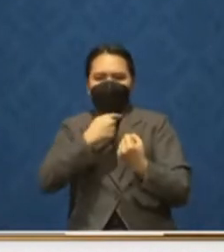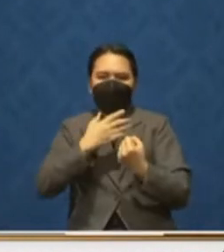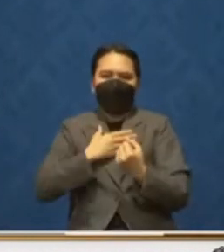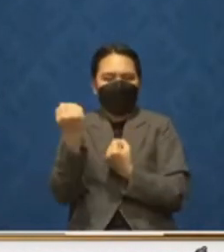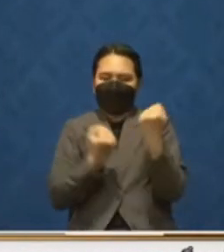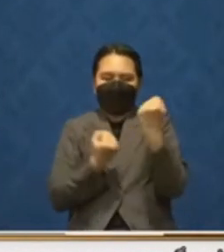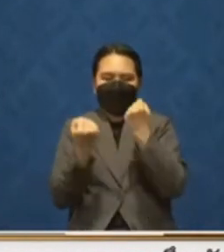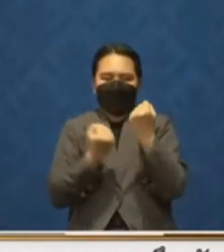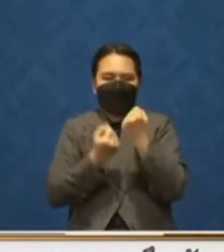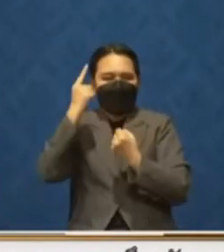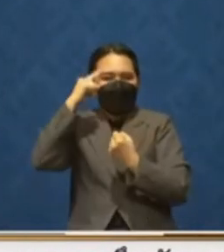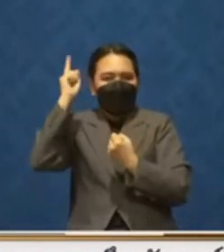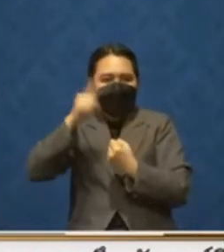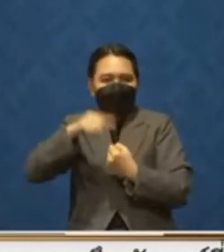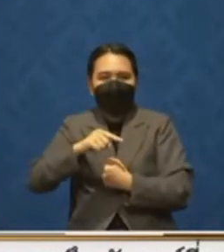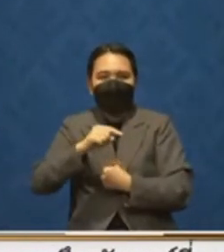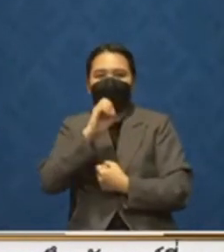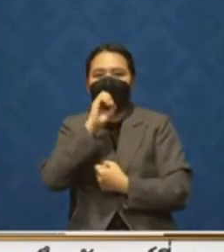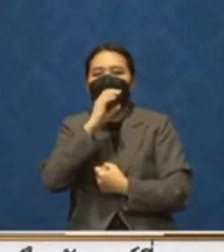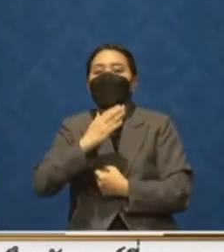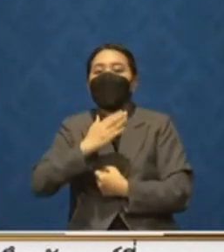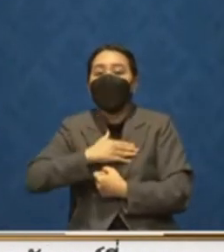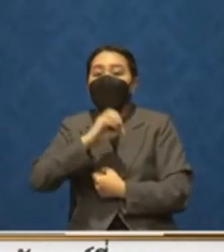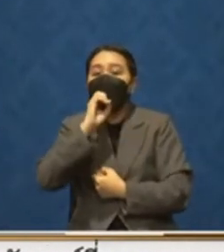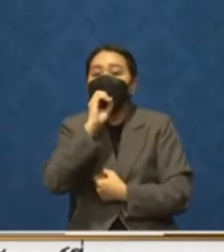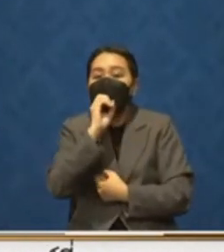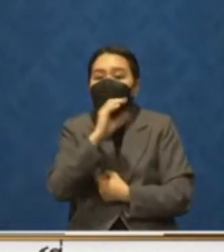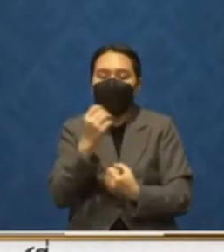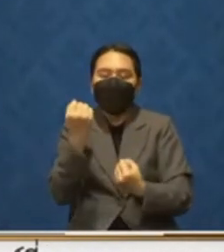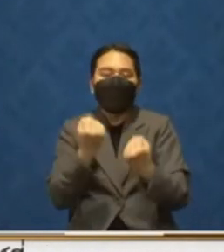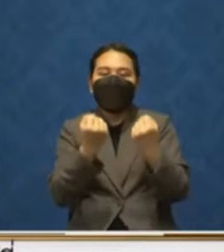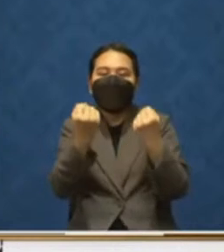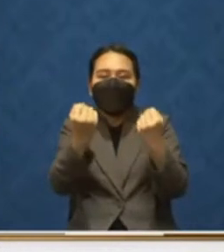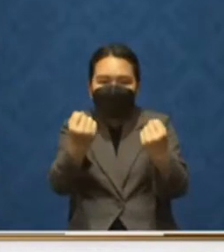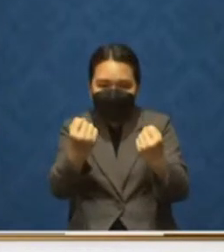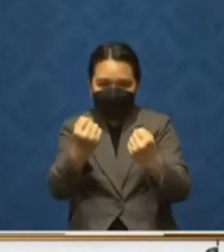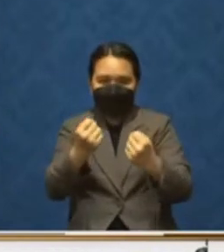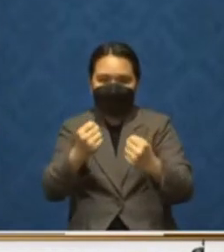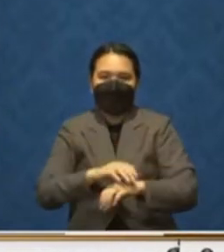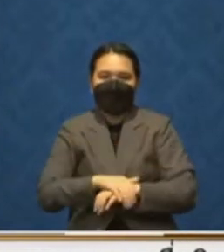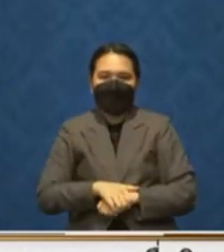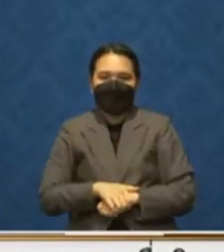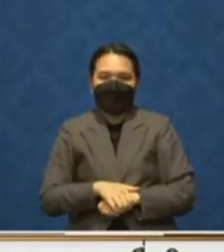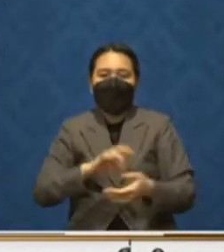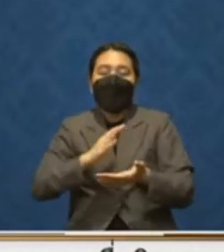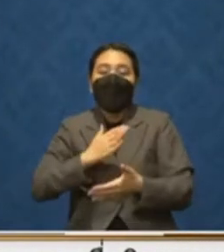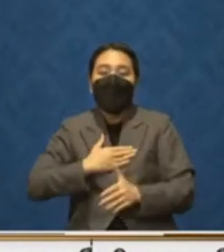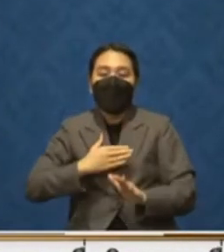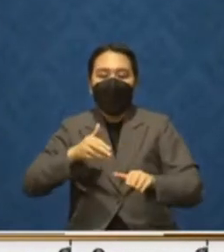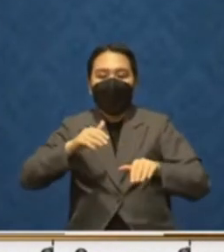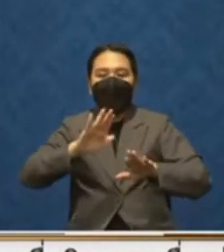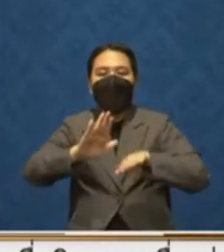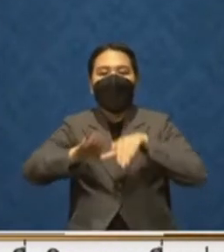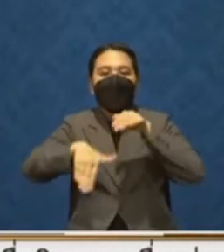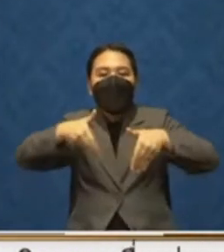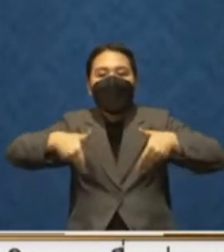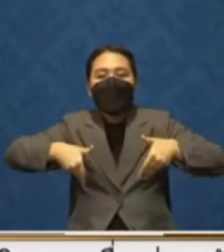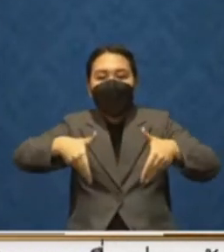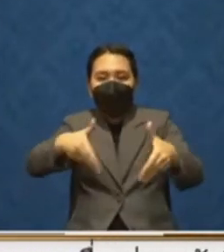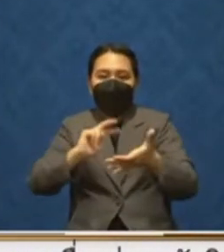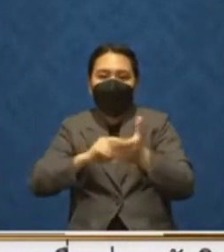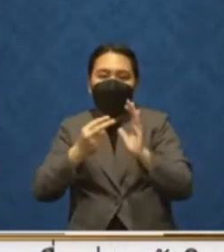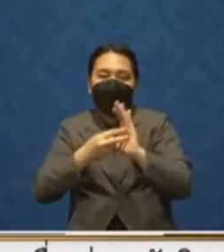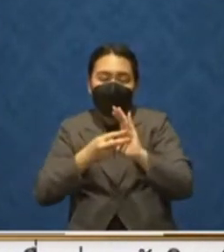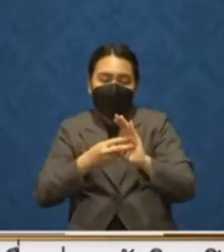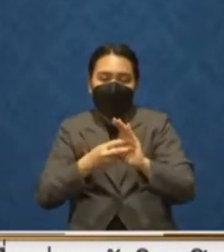ผมก็จะใช้ว่าการเดินทางแล้วกันจะไปตามกันใหม่หรือท่านก็ว่ากันทางผมไม่ดีก็แล้วกันนะก็รู้อยู่แล้วไม่ไม่มีทางใส่ก็อยู่แล้ว